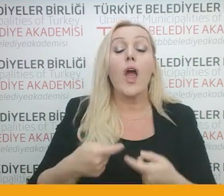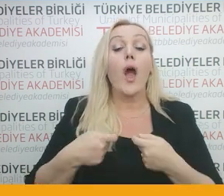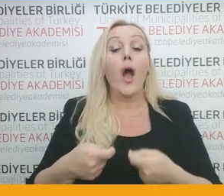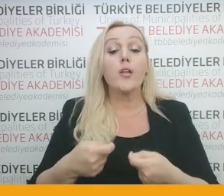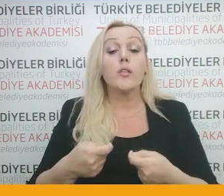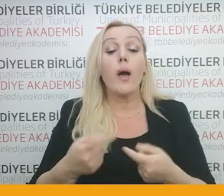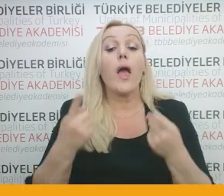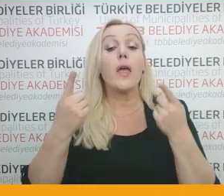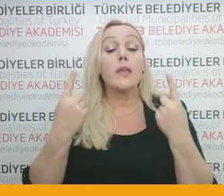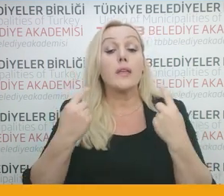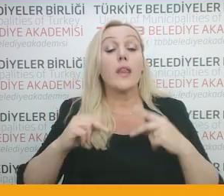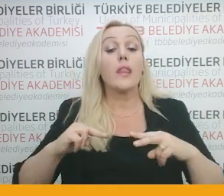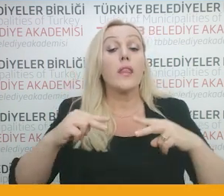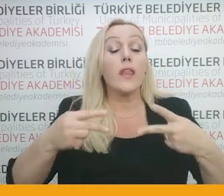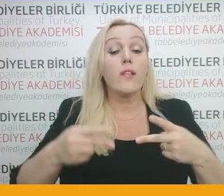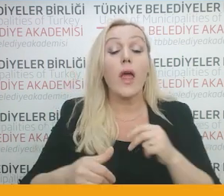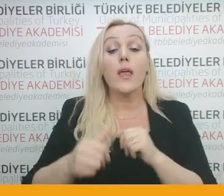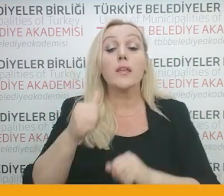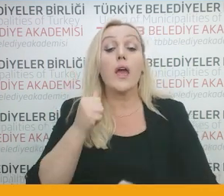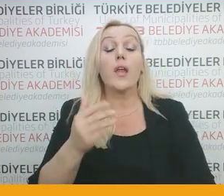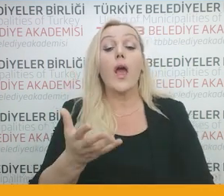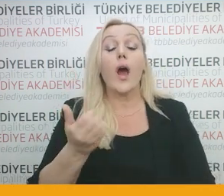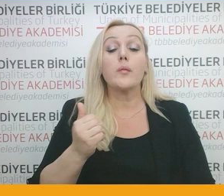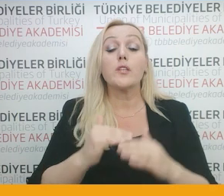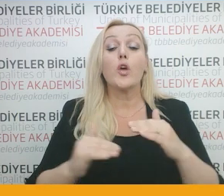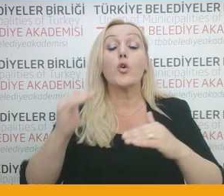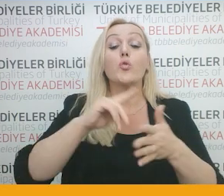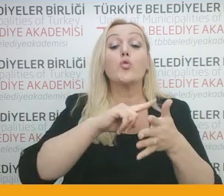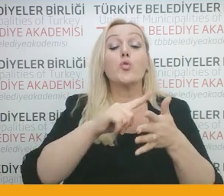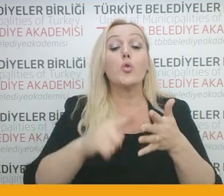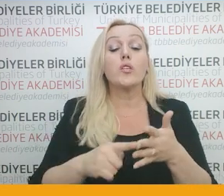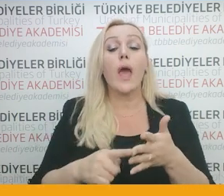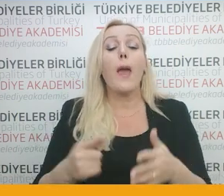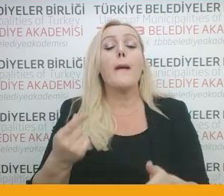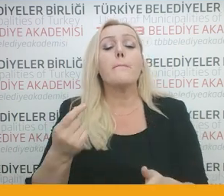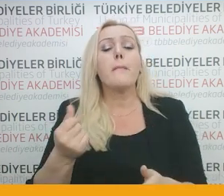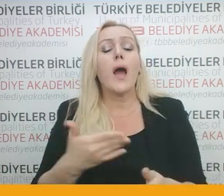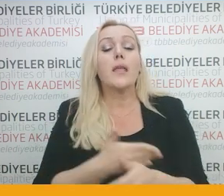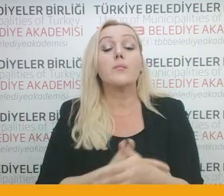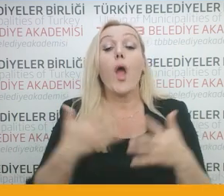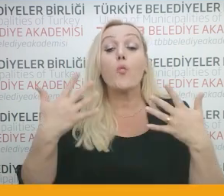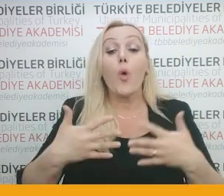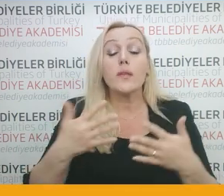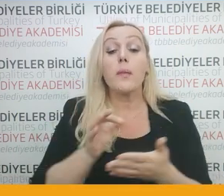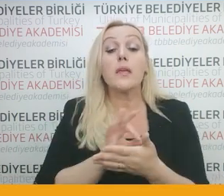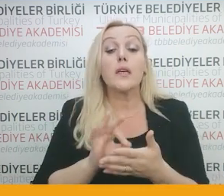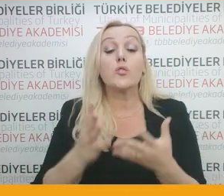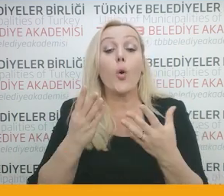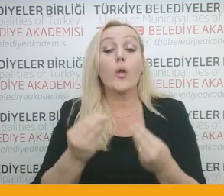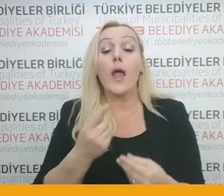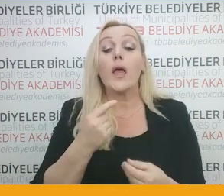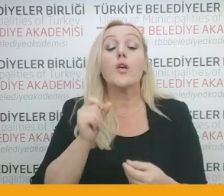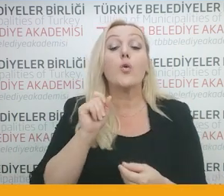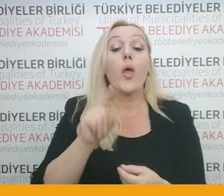devri ve bu yetkinin geri alınması üst yöneticiye mali hizmetler birimine ve muhasebe yetkisine yazılı olarak bildirilmelidir. Neden mali hizmetler birimine